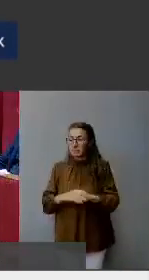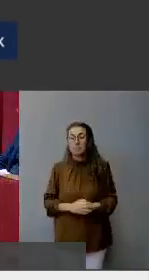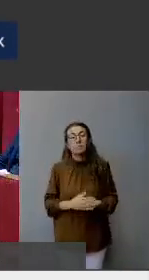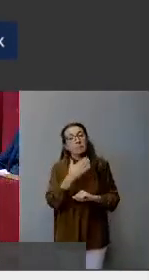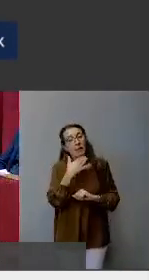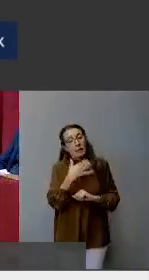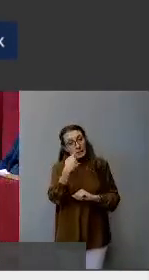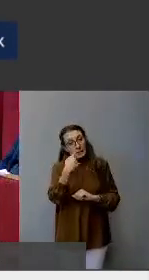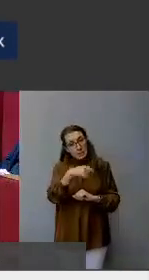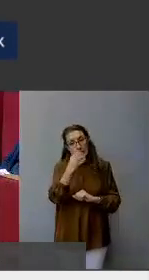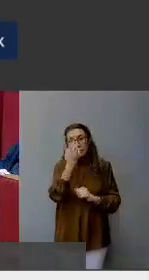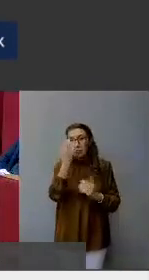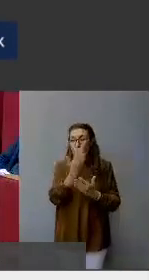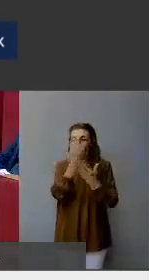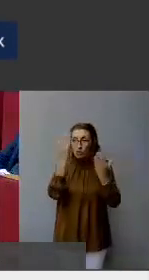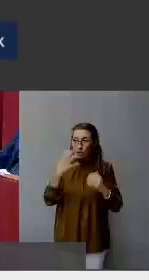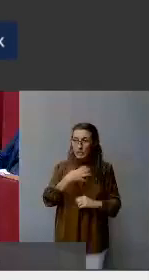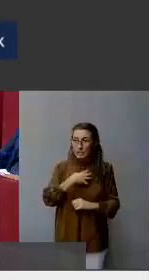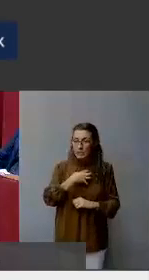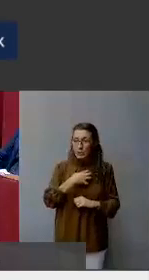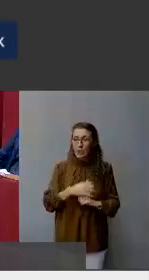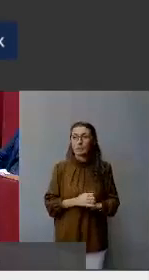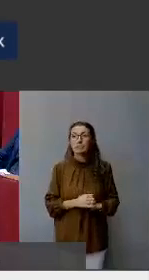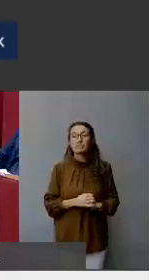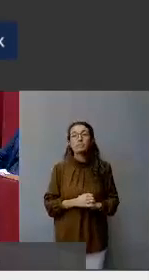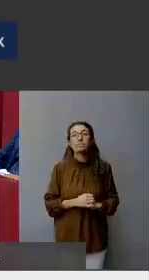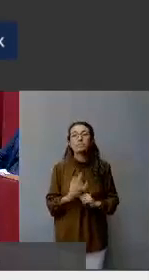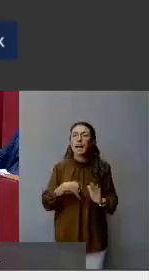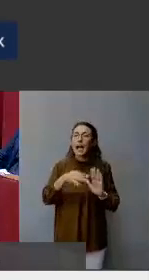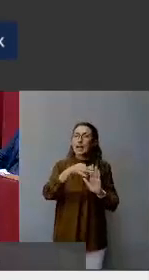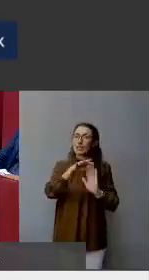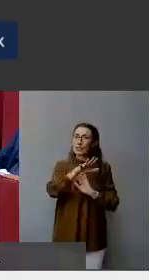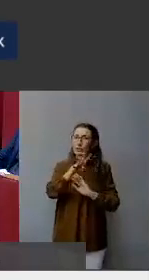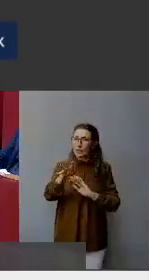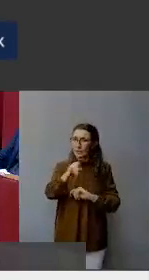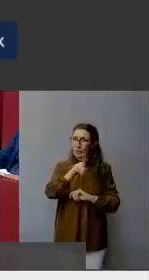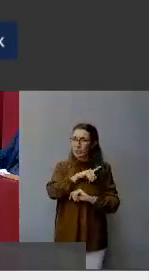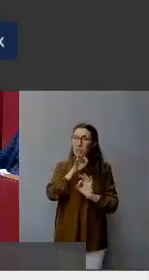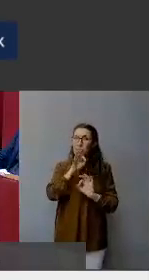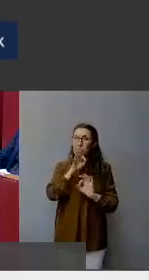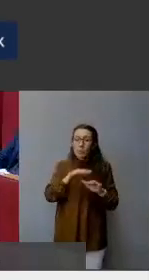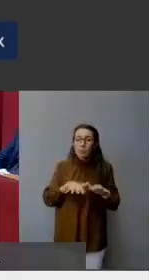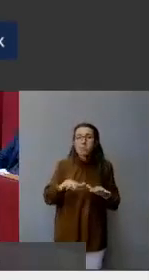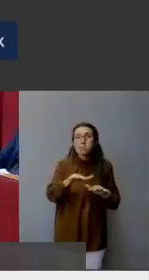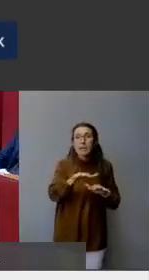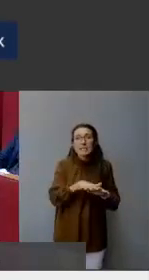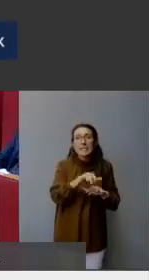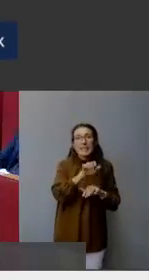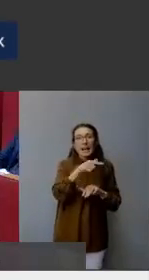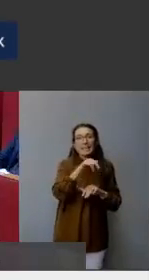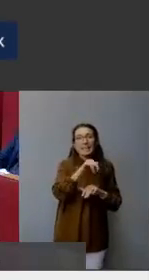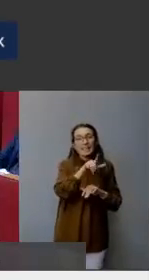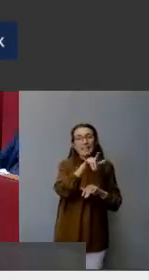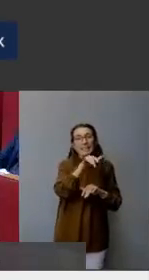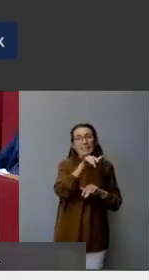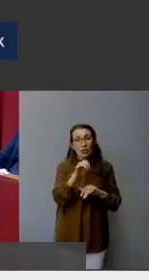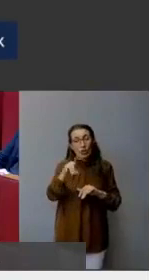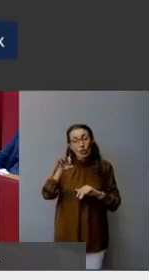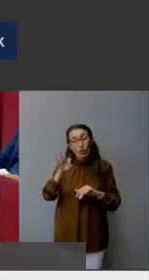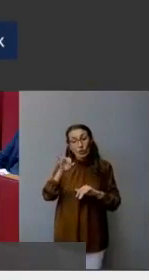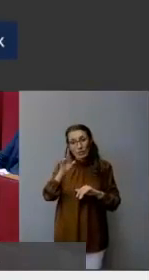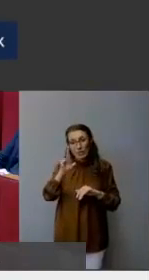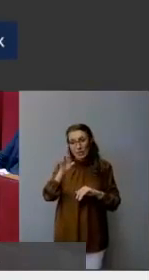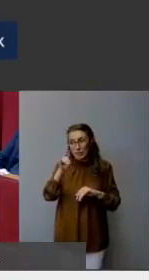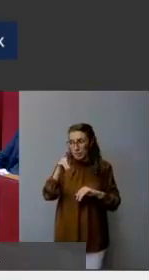e evidente buongiorno assessore il mio articolo 54 appunto su piazzetta tilio filippo è una piazzetta come pensa